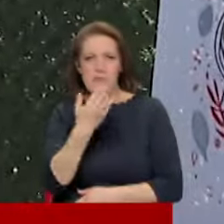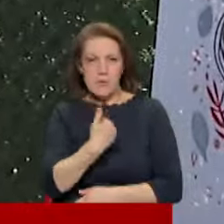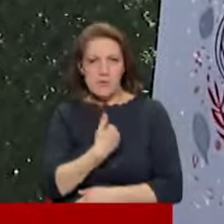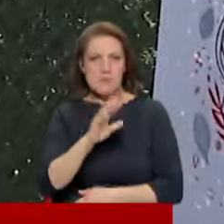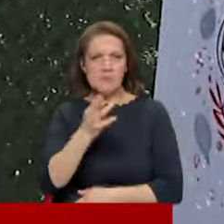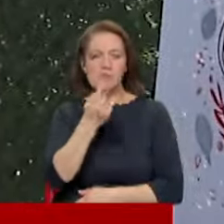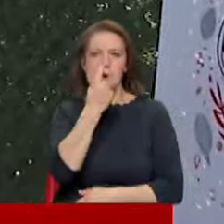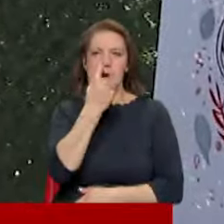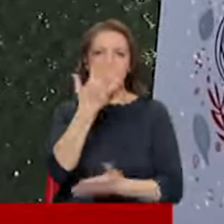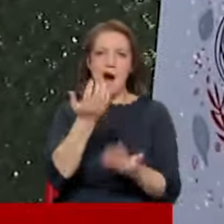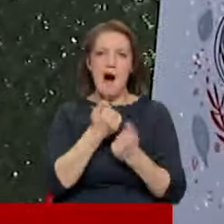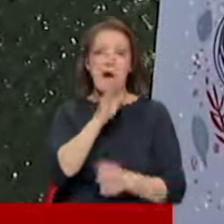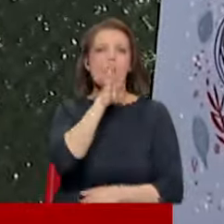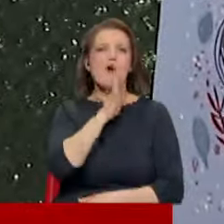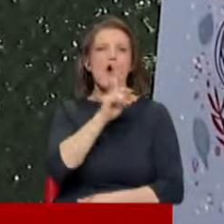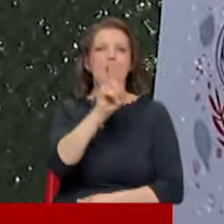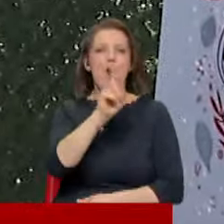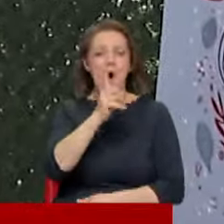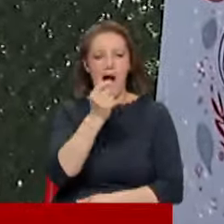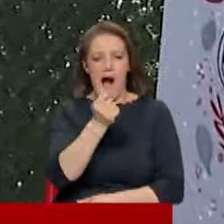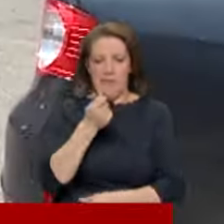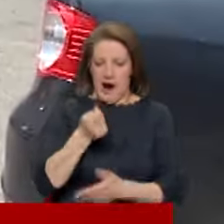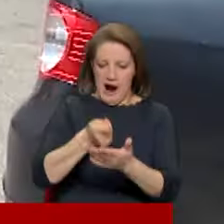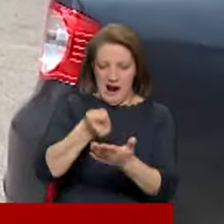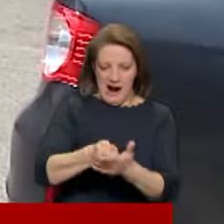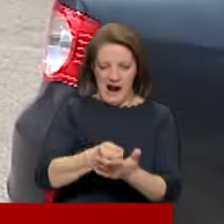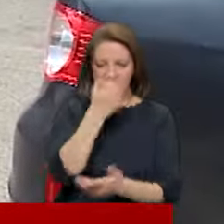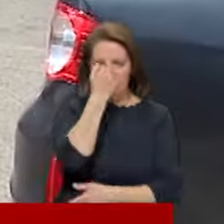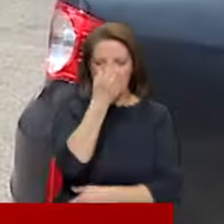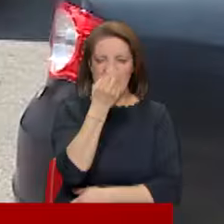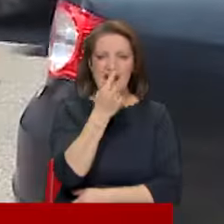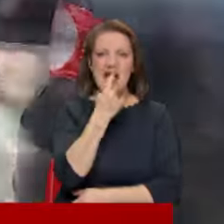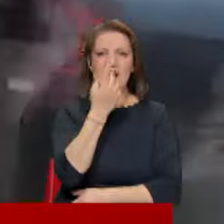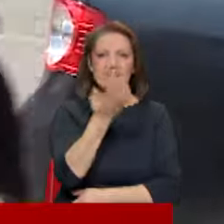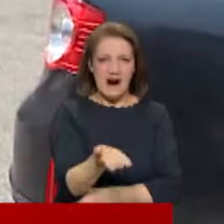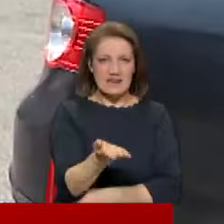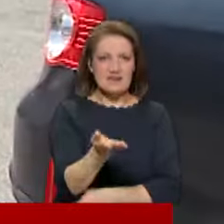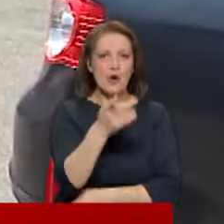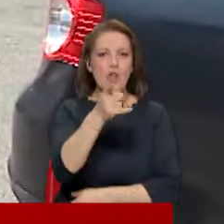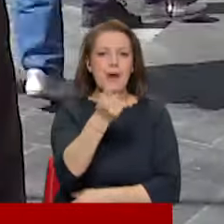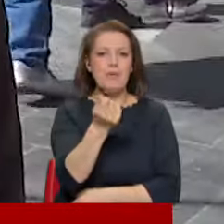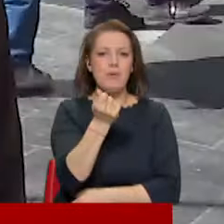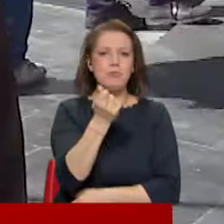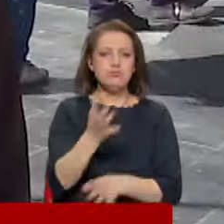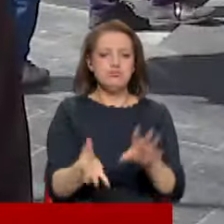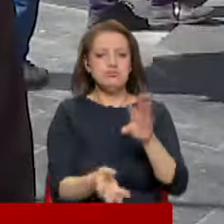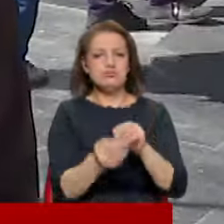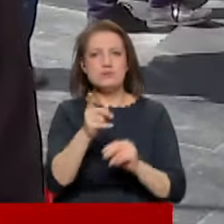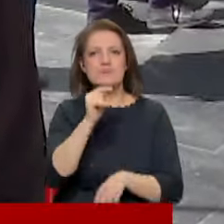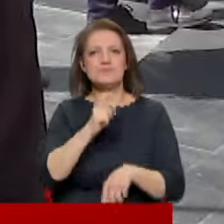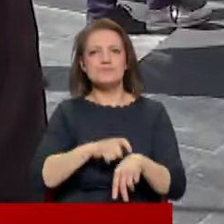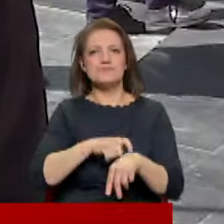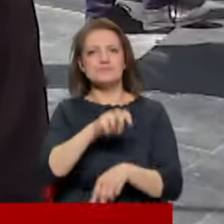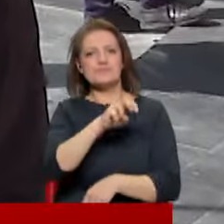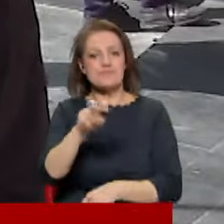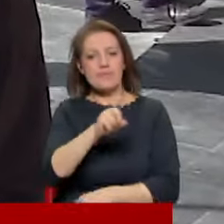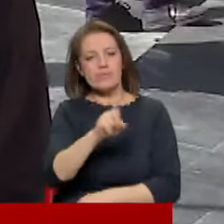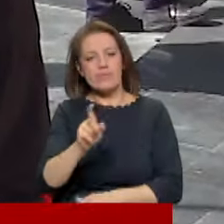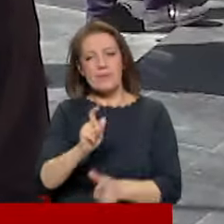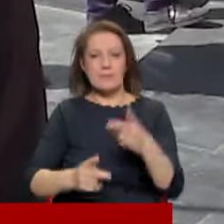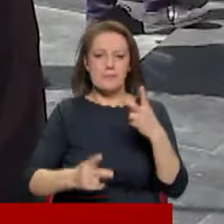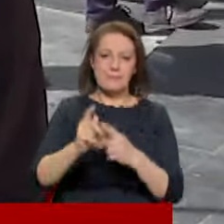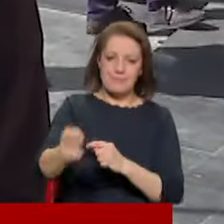raporlu ilaçlarımı aldım. 410 lira para ödedim. Kanser ilaçlarım var mesela, onlar bir sürü para. Öyle zaman oluyor 800-900